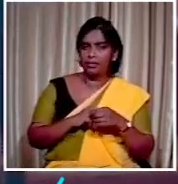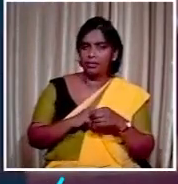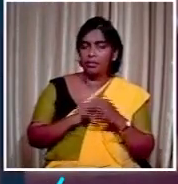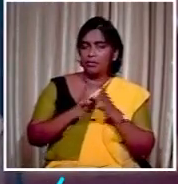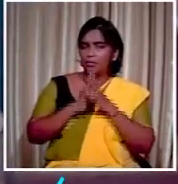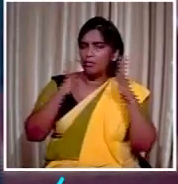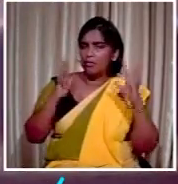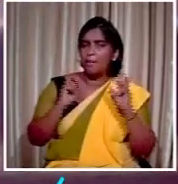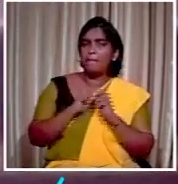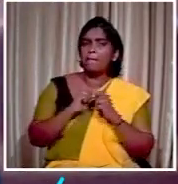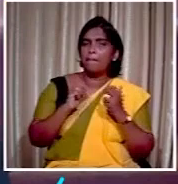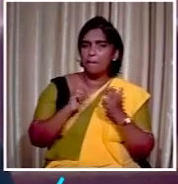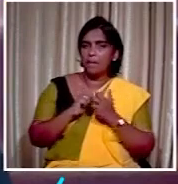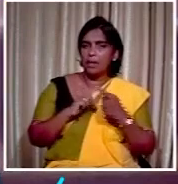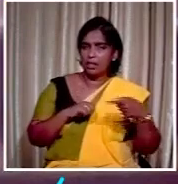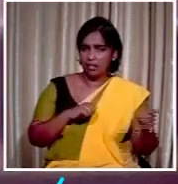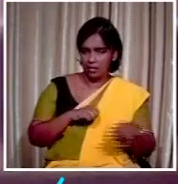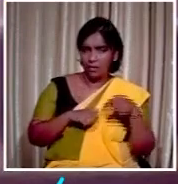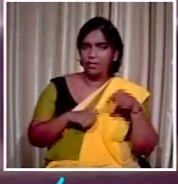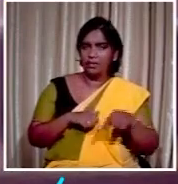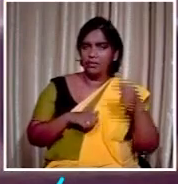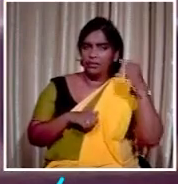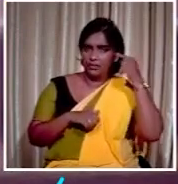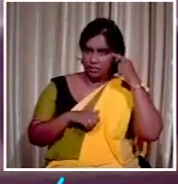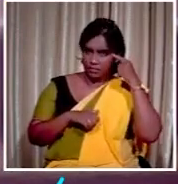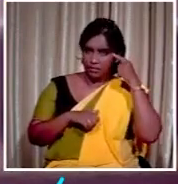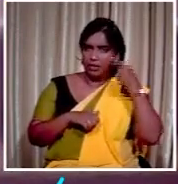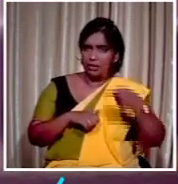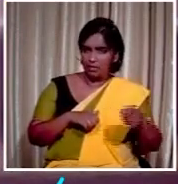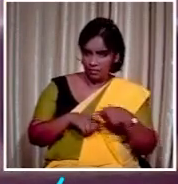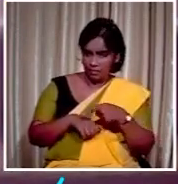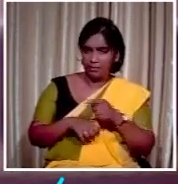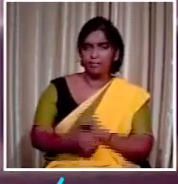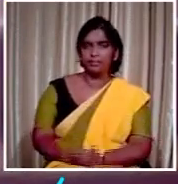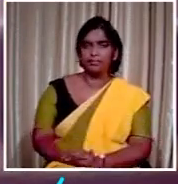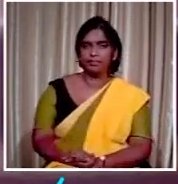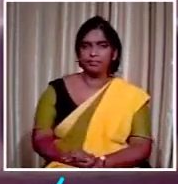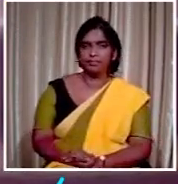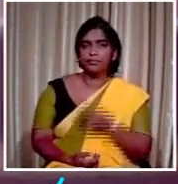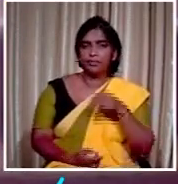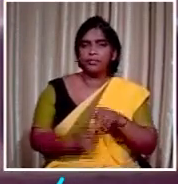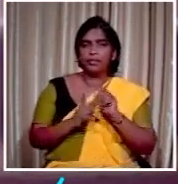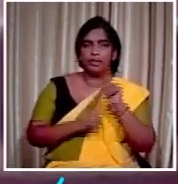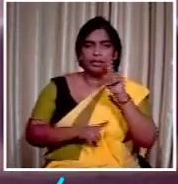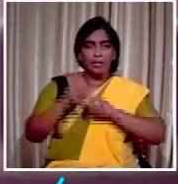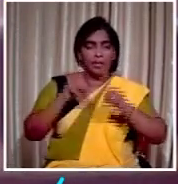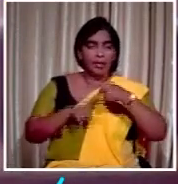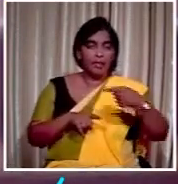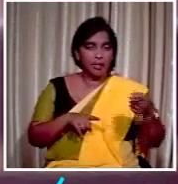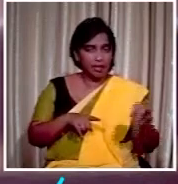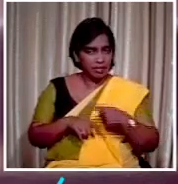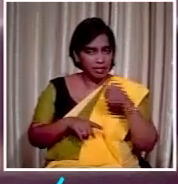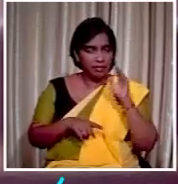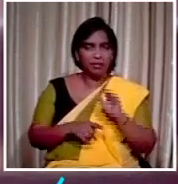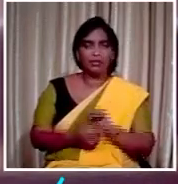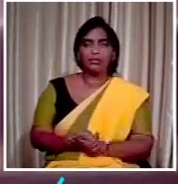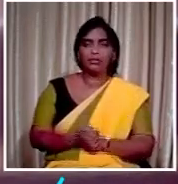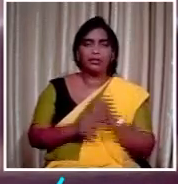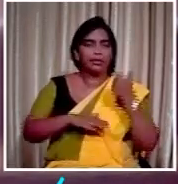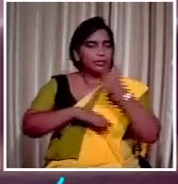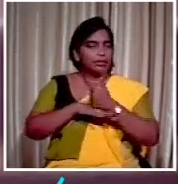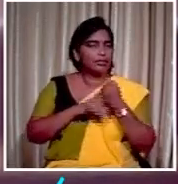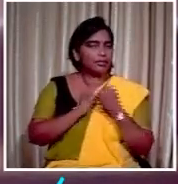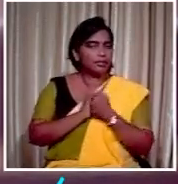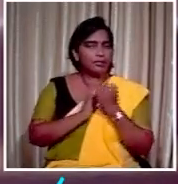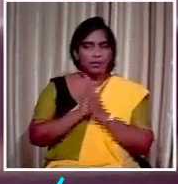महाव्यसनयक वेच्च दवसक सीपत्न दिनया अद पार्लिमेंतु दिनयक उनात गरु मुलसन होबोन